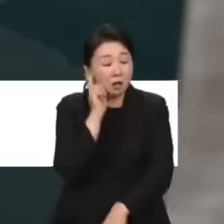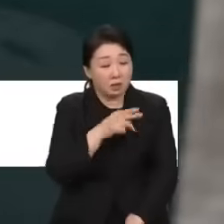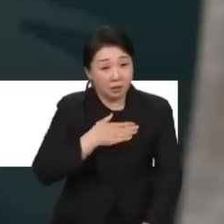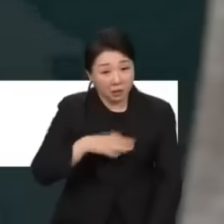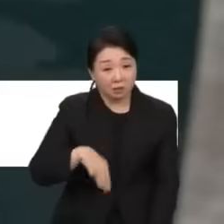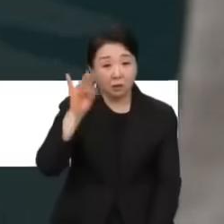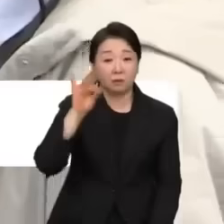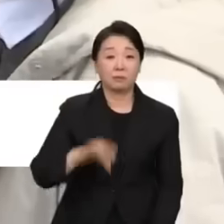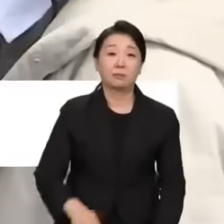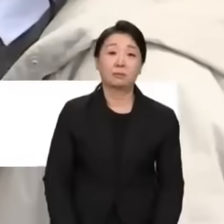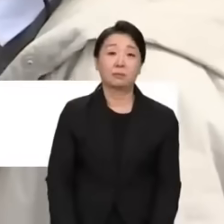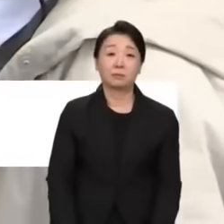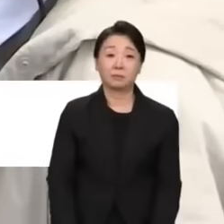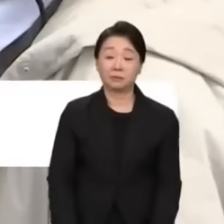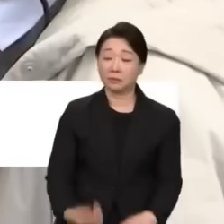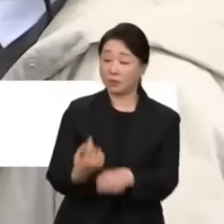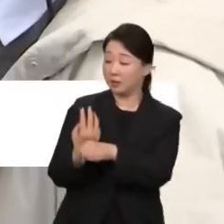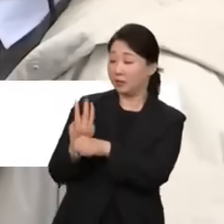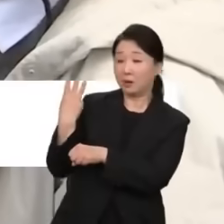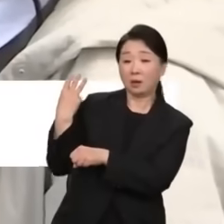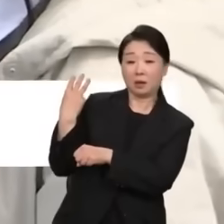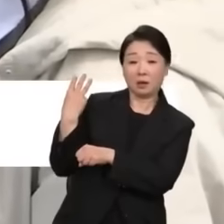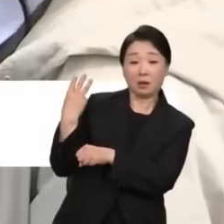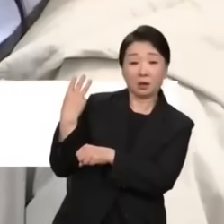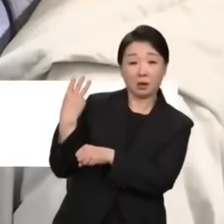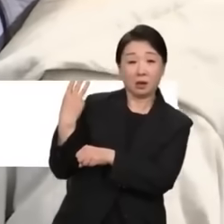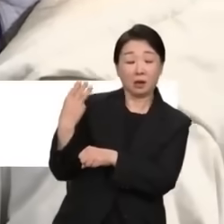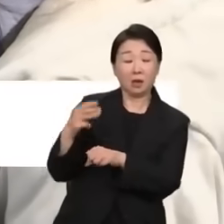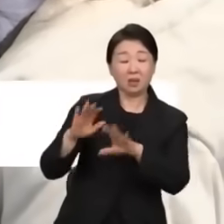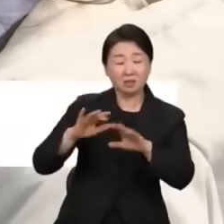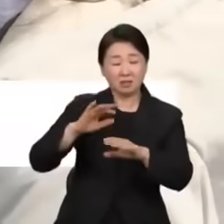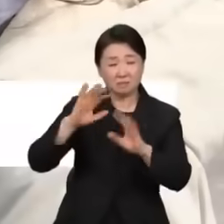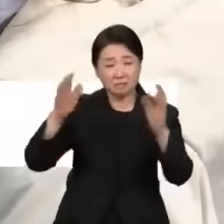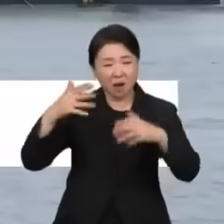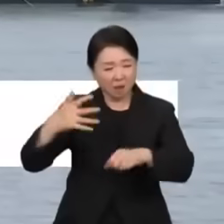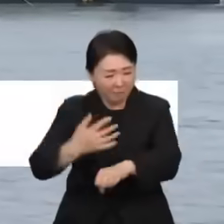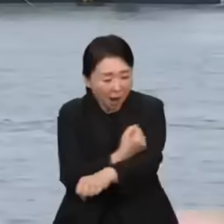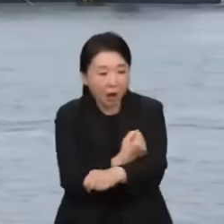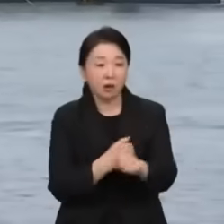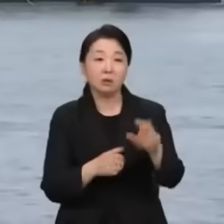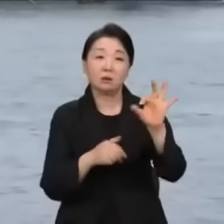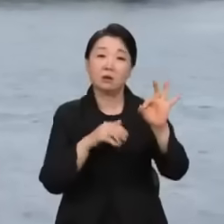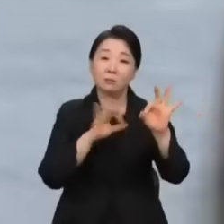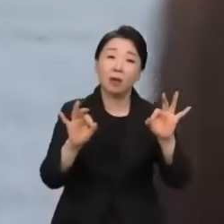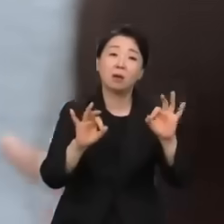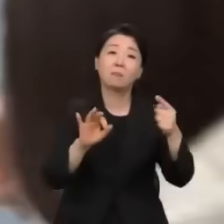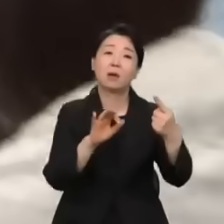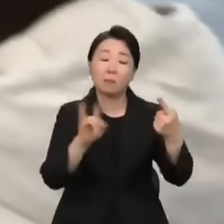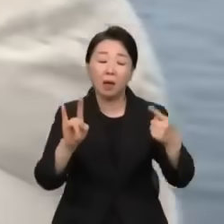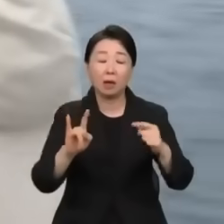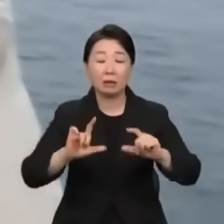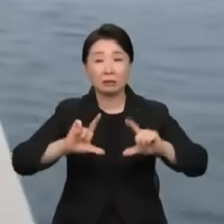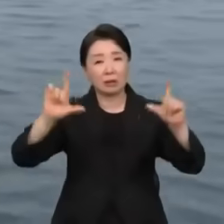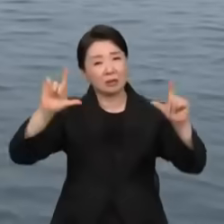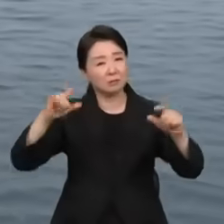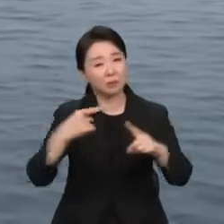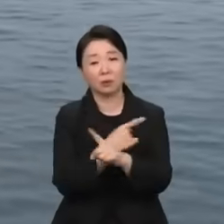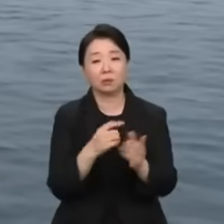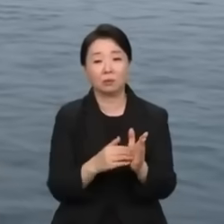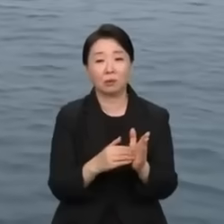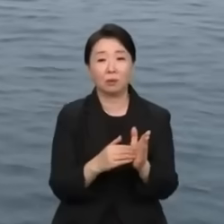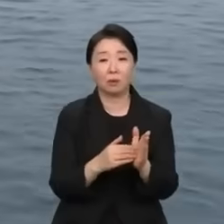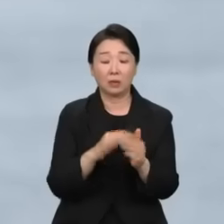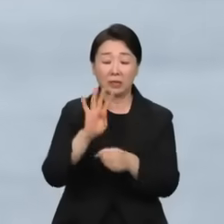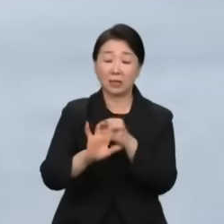것 같아요. 2, 30년 전에 10배에서 100배다고 판단하면 돼요. 날씨가 변했다는 겁니다.